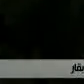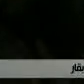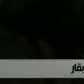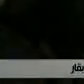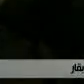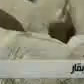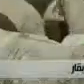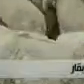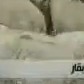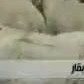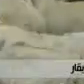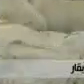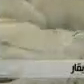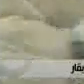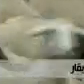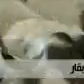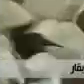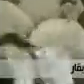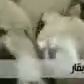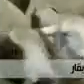قطيع المواشي.